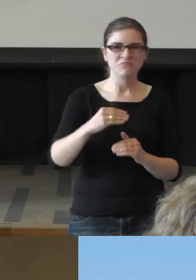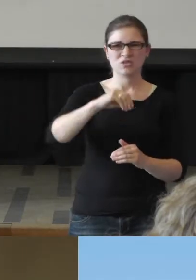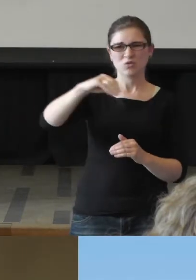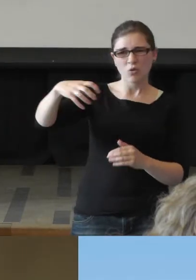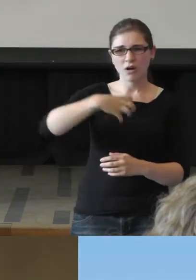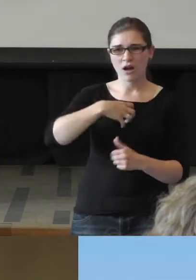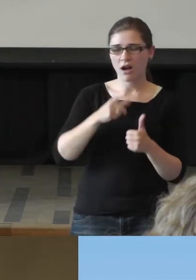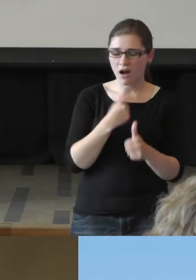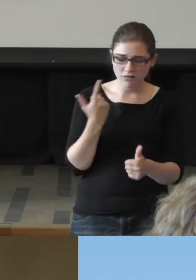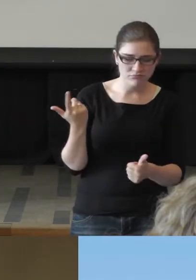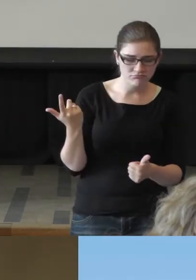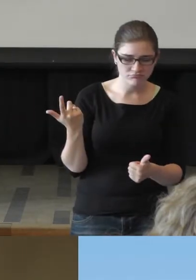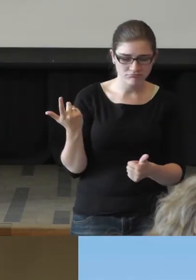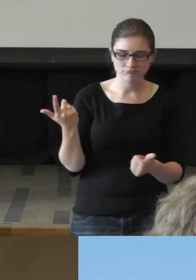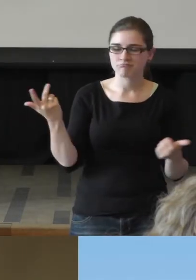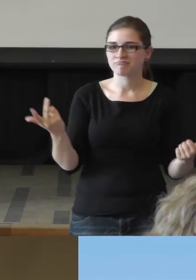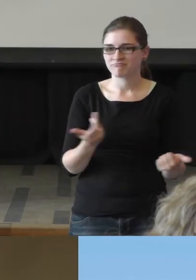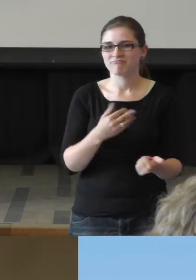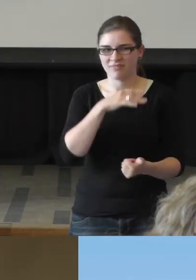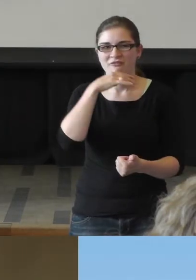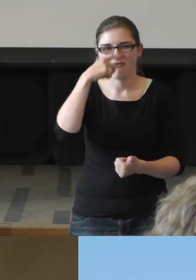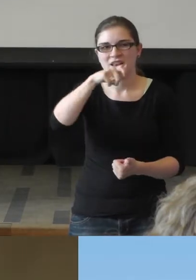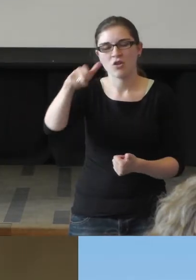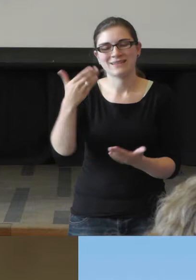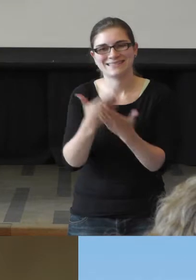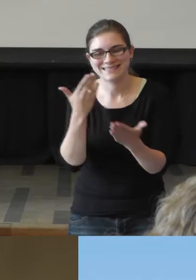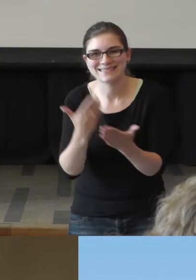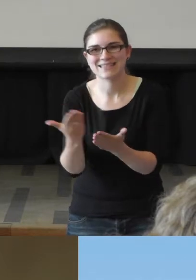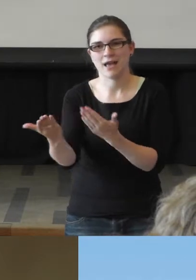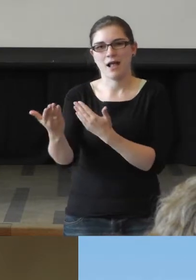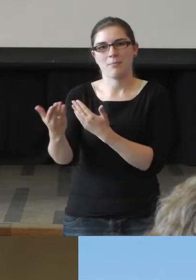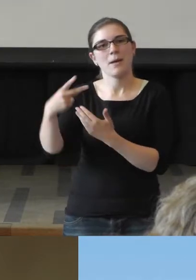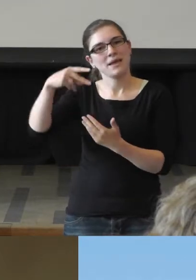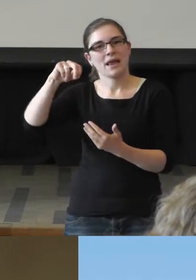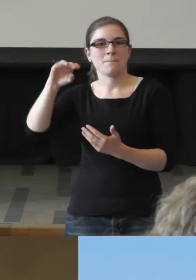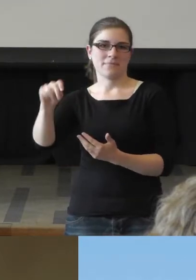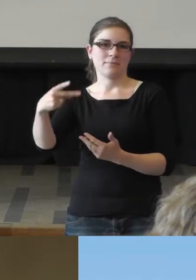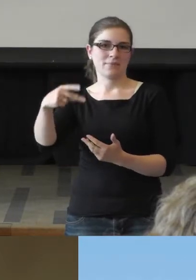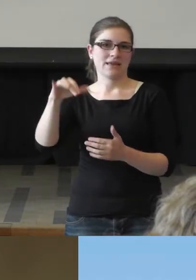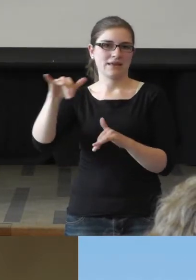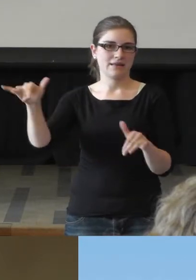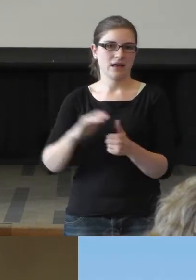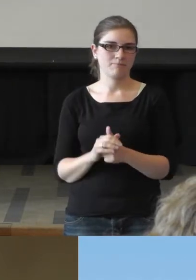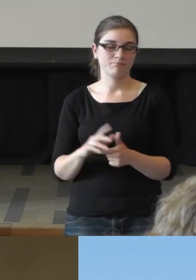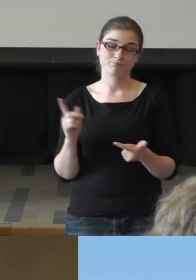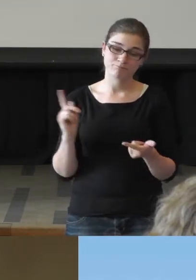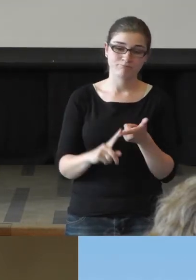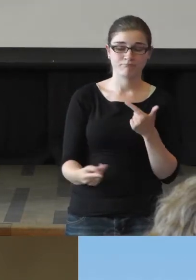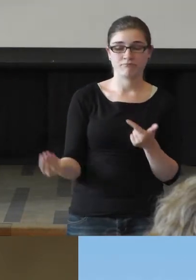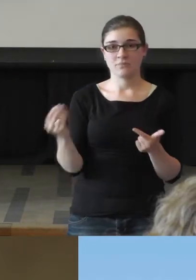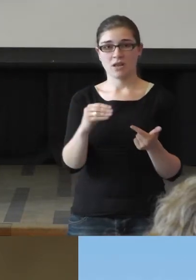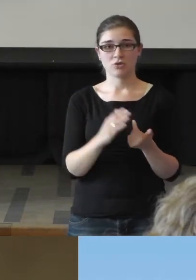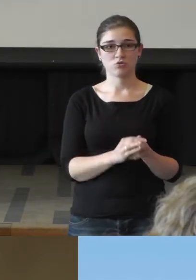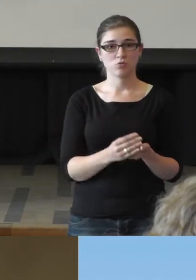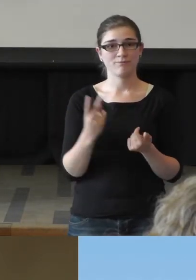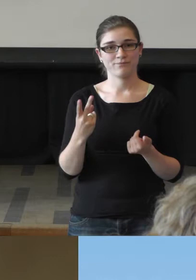das Thema, was die meisten Neuropathien begründet. Und dann kommen halt nochmal als wichtigere